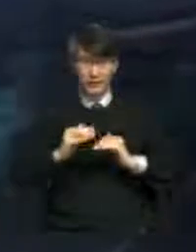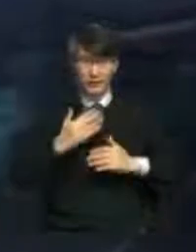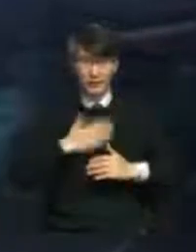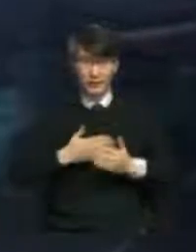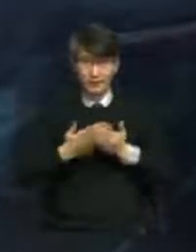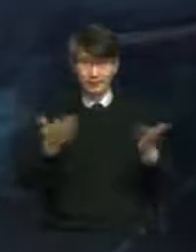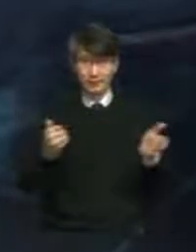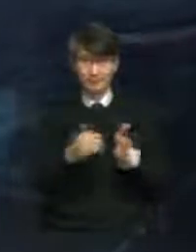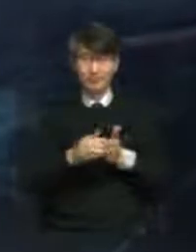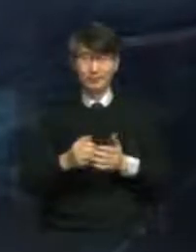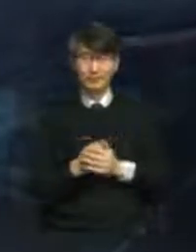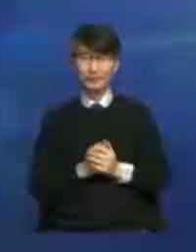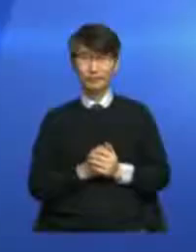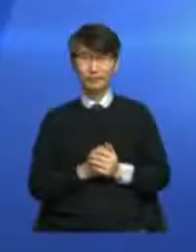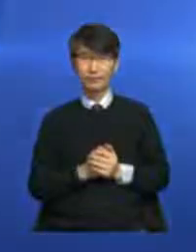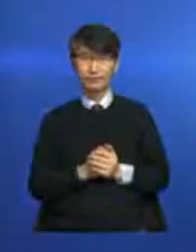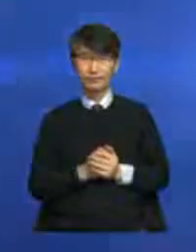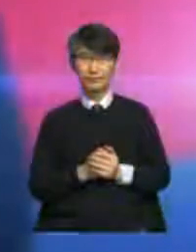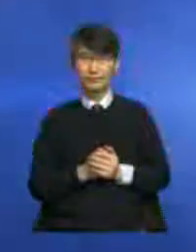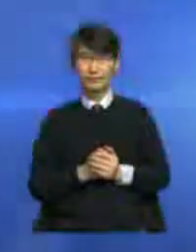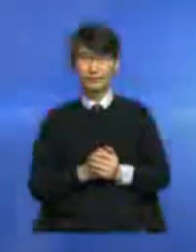앵커 리포트로 전해드립니다.